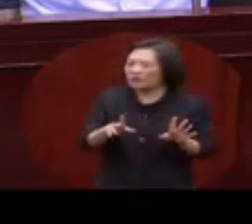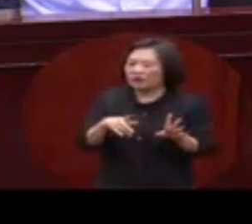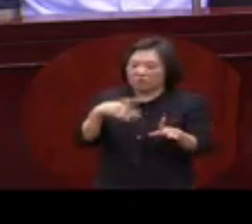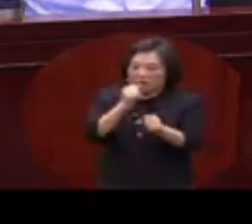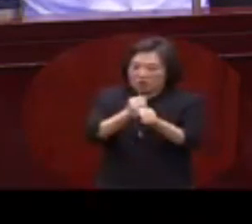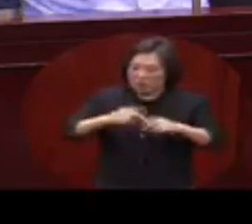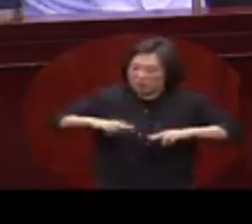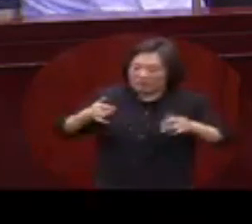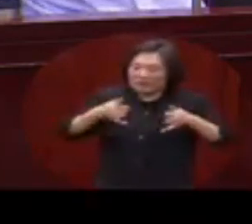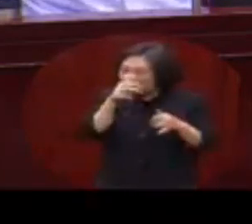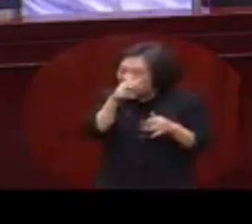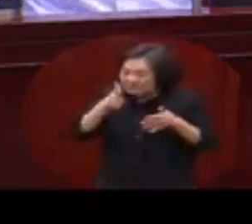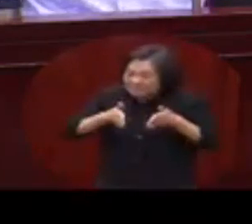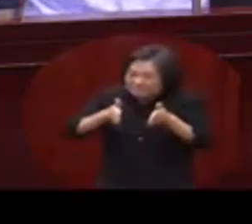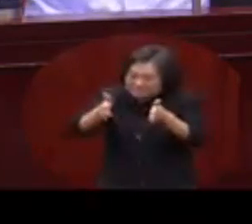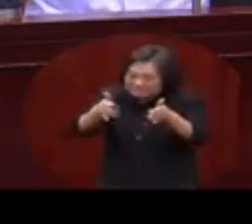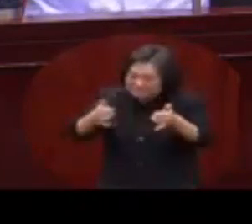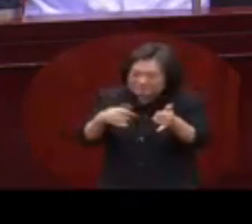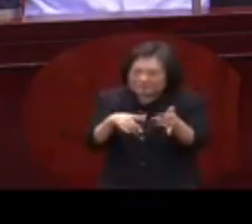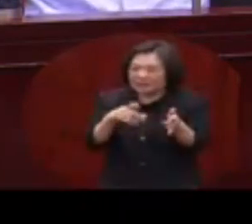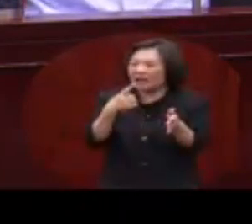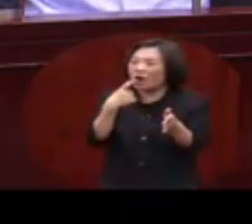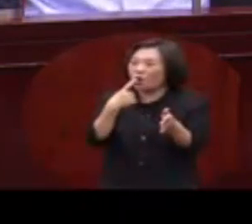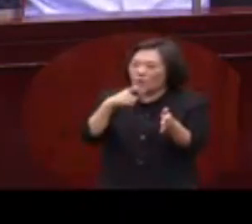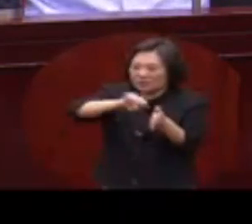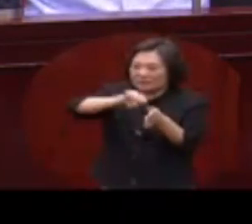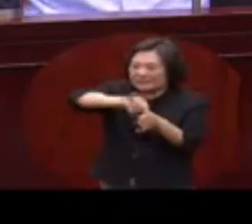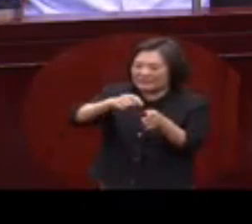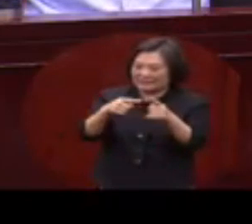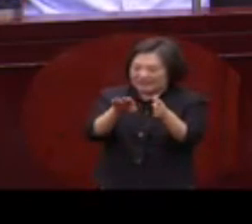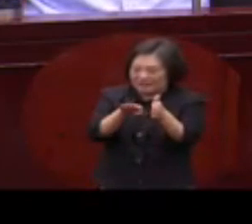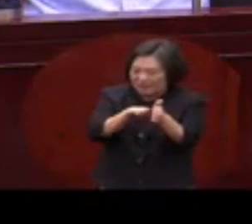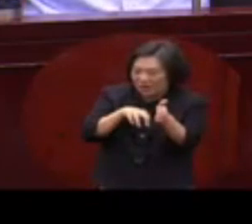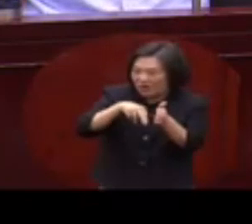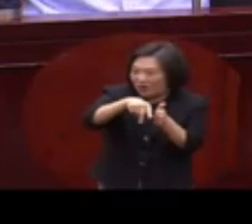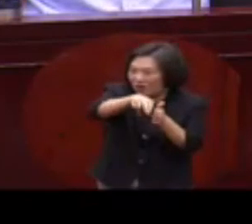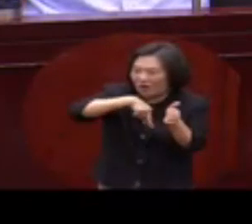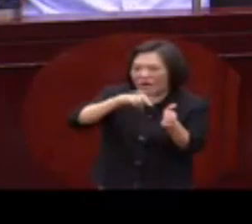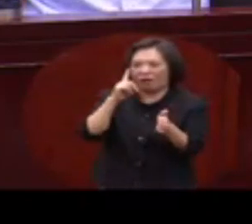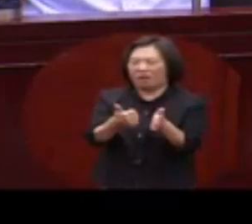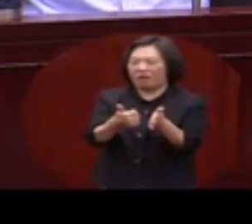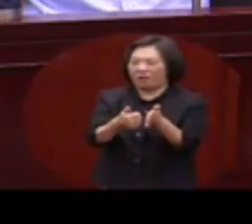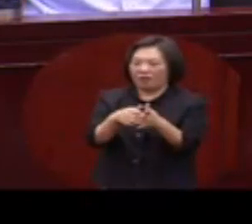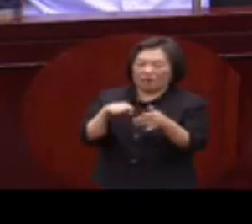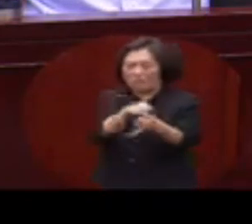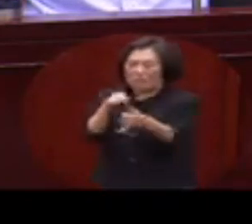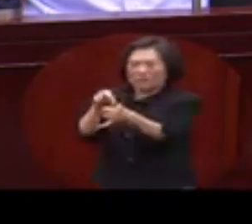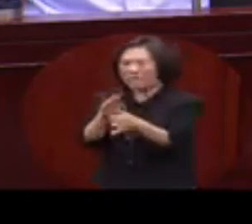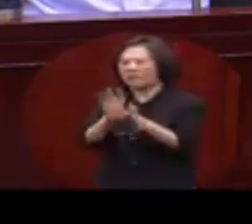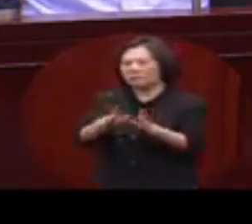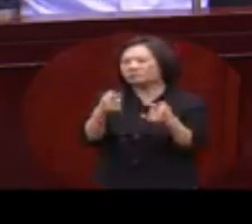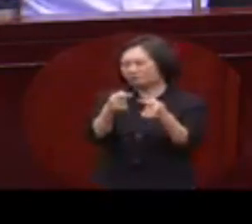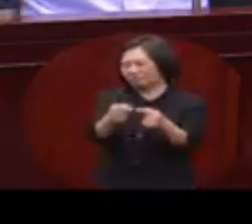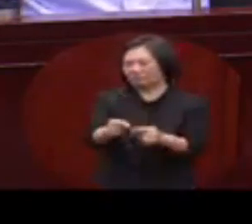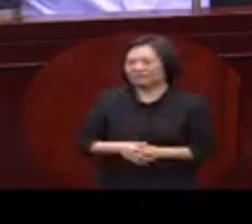前跟之后伤亡降 64% 的。所以比方说邻里交通改善计划对整个台北市的文明城市的提升是